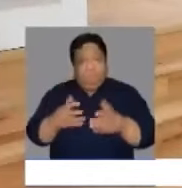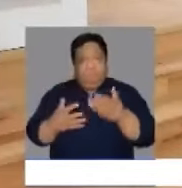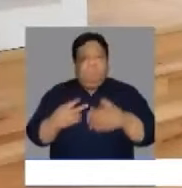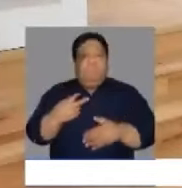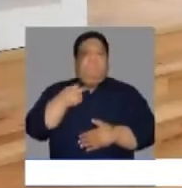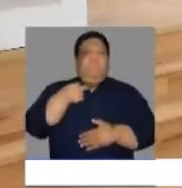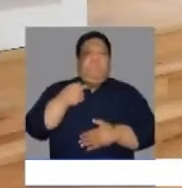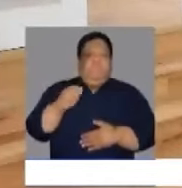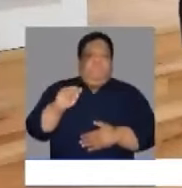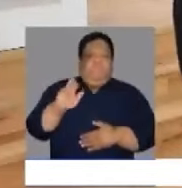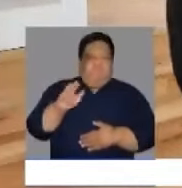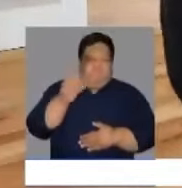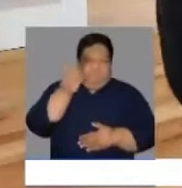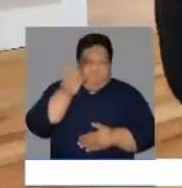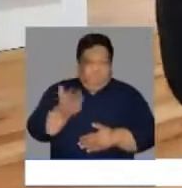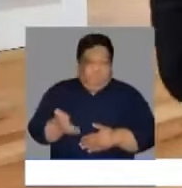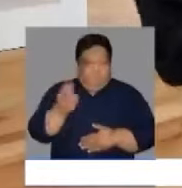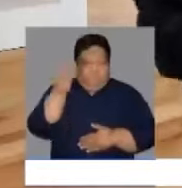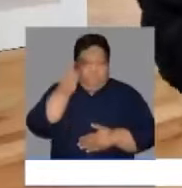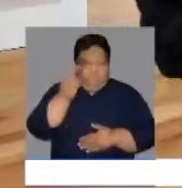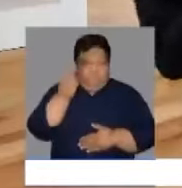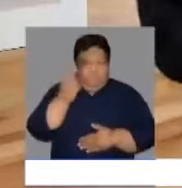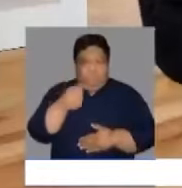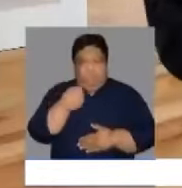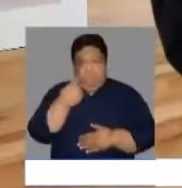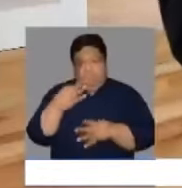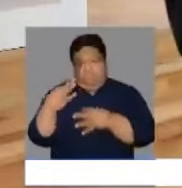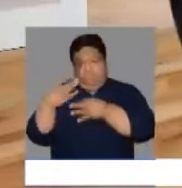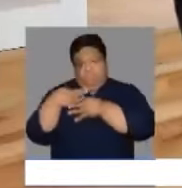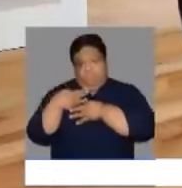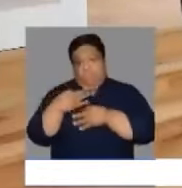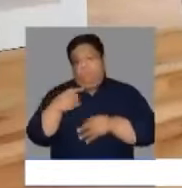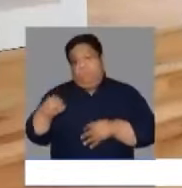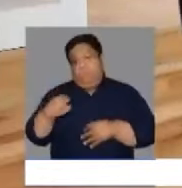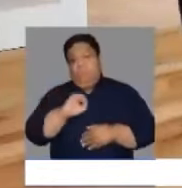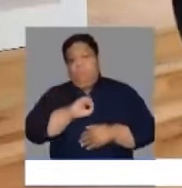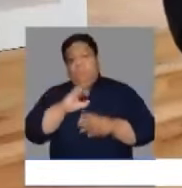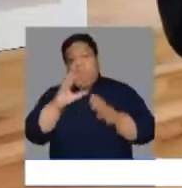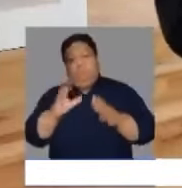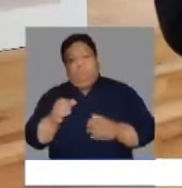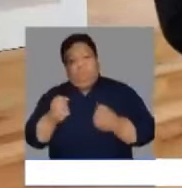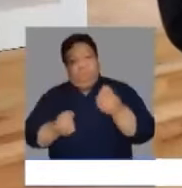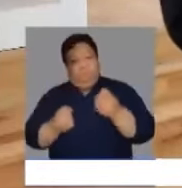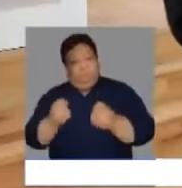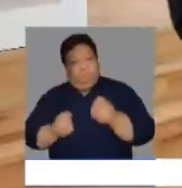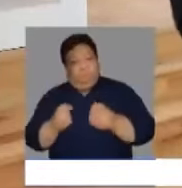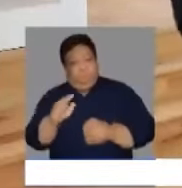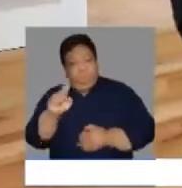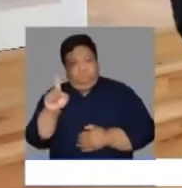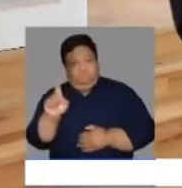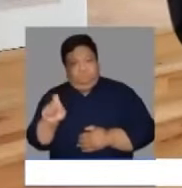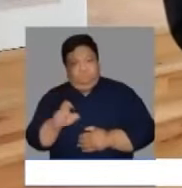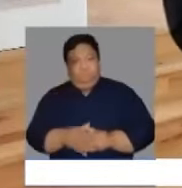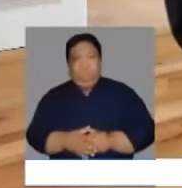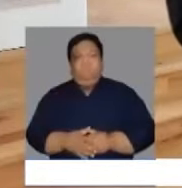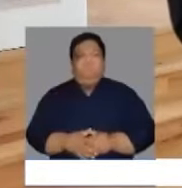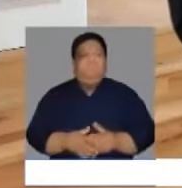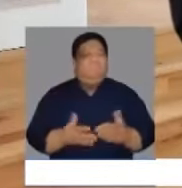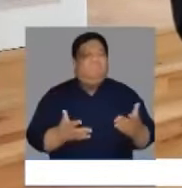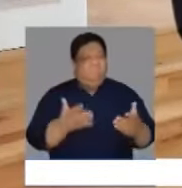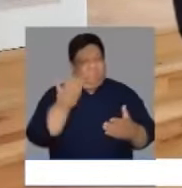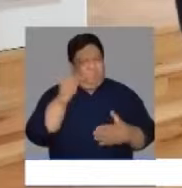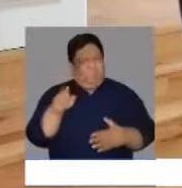Posible po bang may pananagutan rito ang may-ari ng kotse? Actually, bakit naman ang may-ari ang magkakaroon